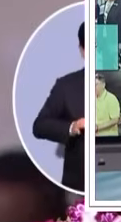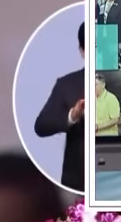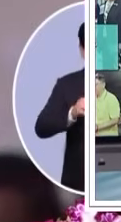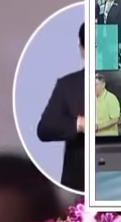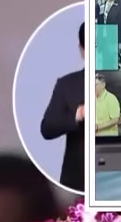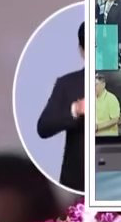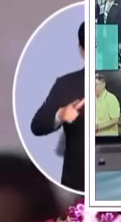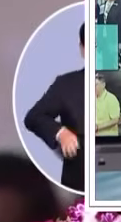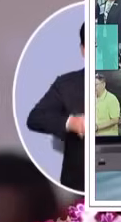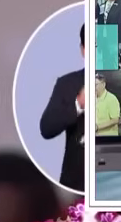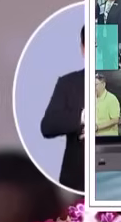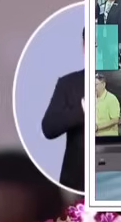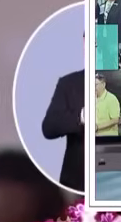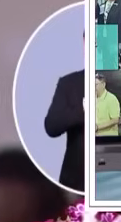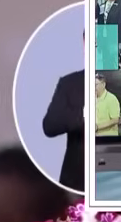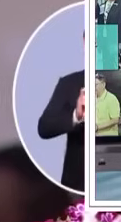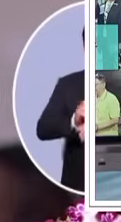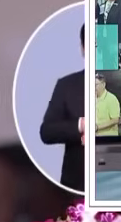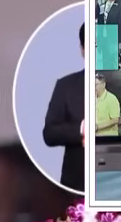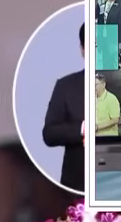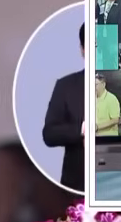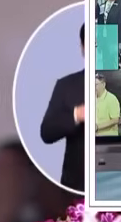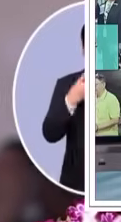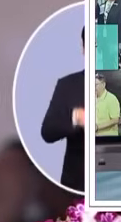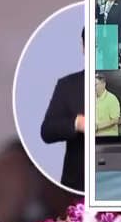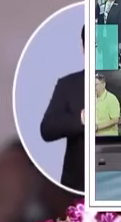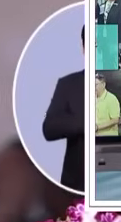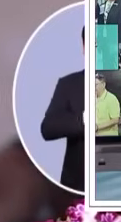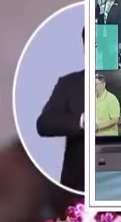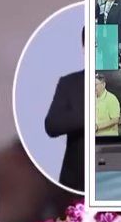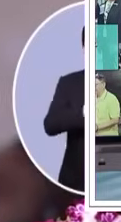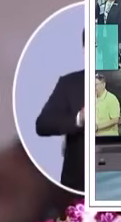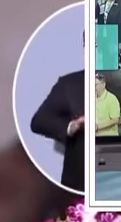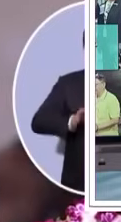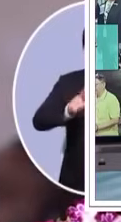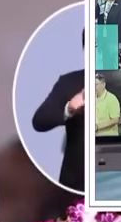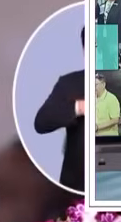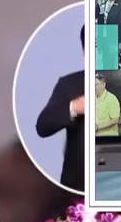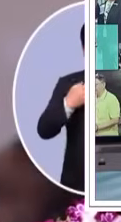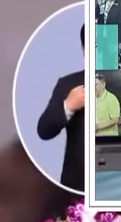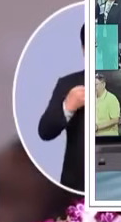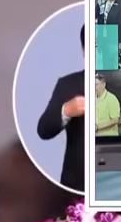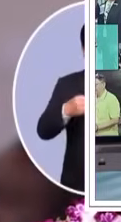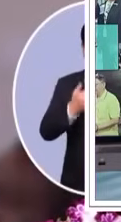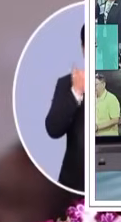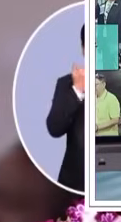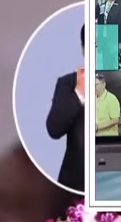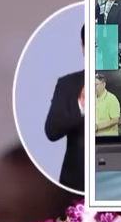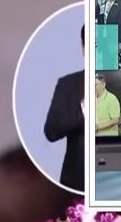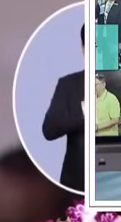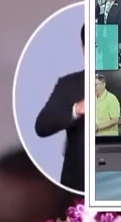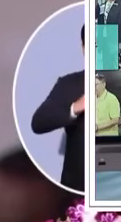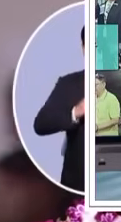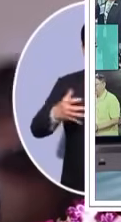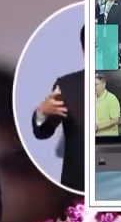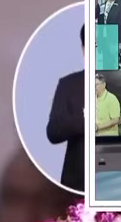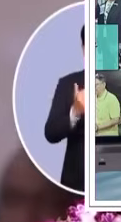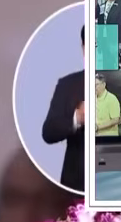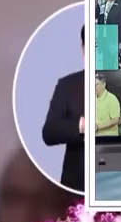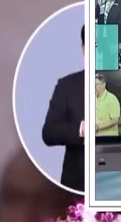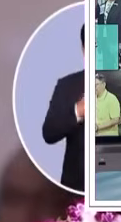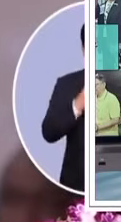一步保护民主台湾，完全就是因为为了制衡中国。你要把自己看得那么重要